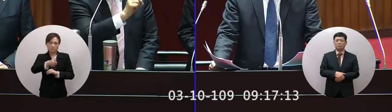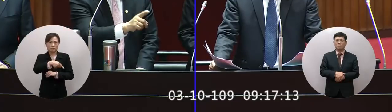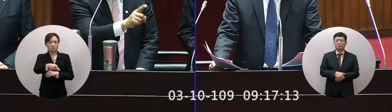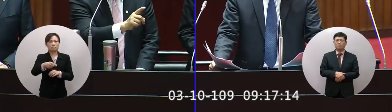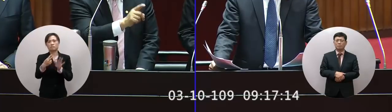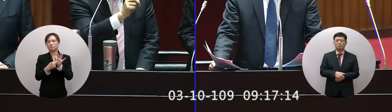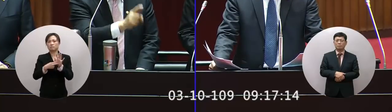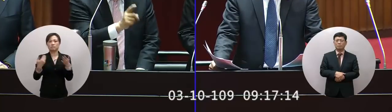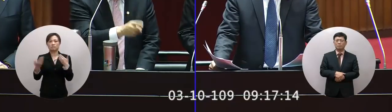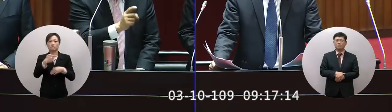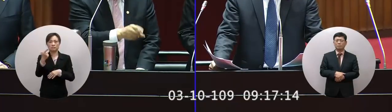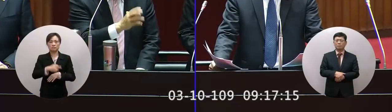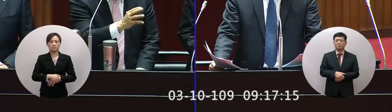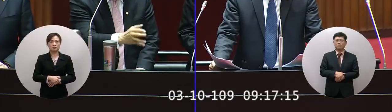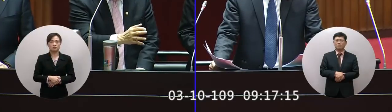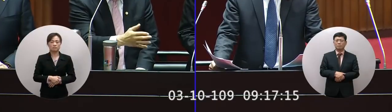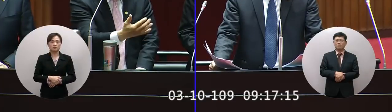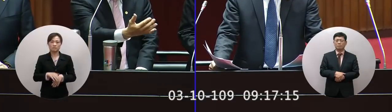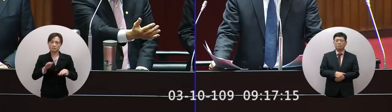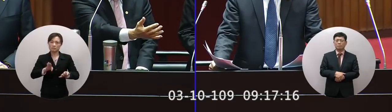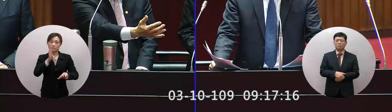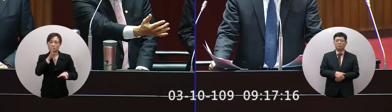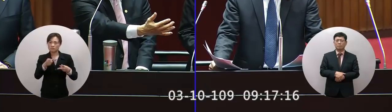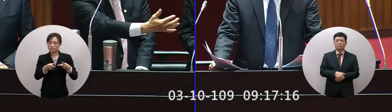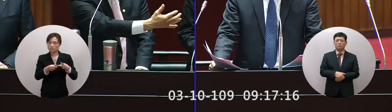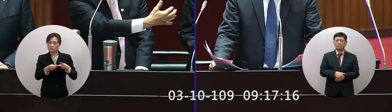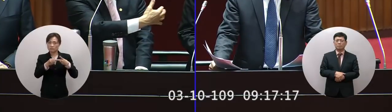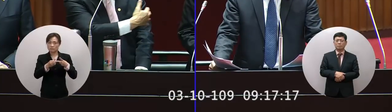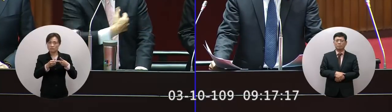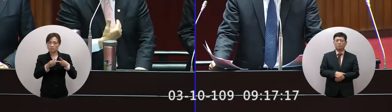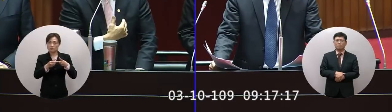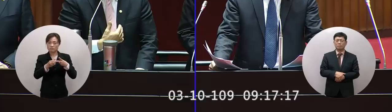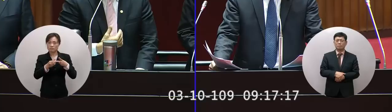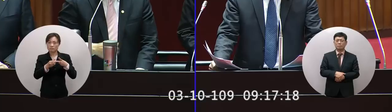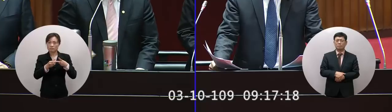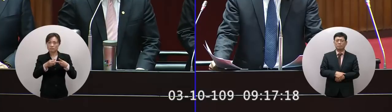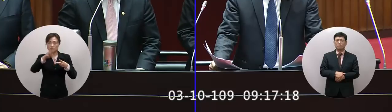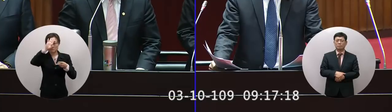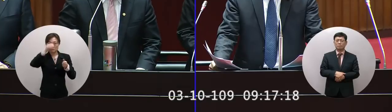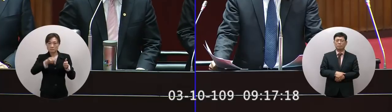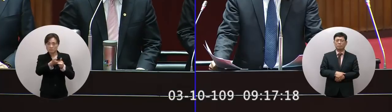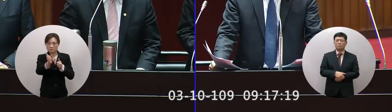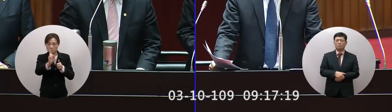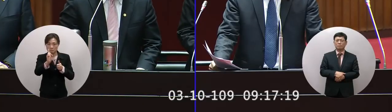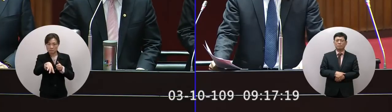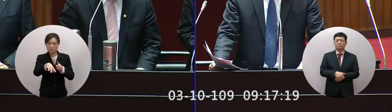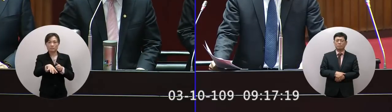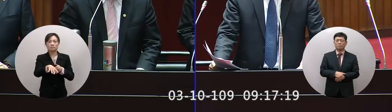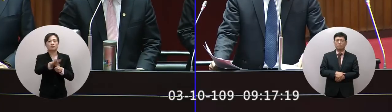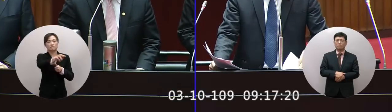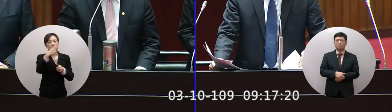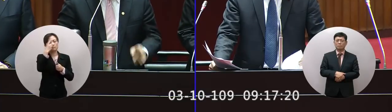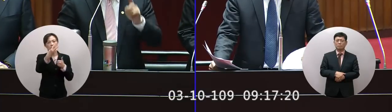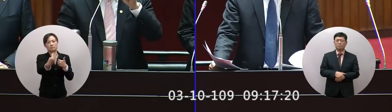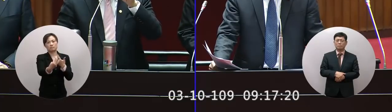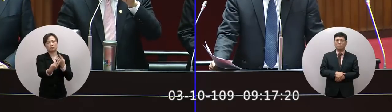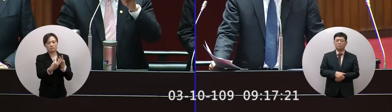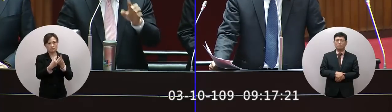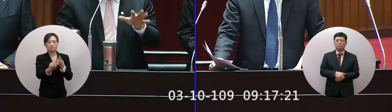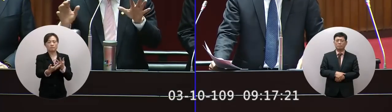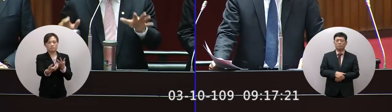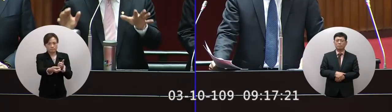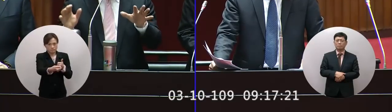楚，所以现在我们是第二波是从欧洲回来的，这个我们更是戒慎恐惧，所